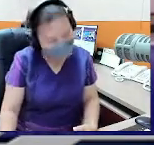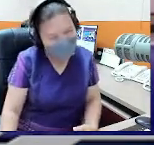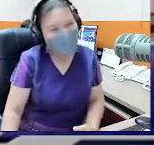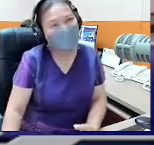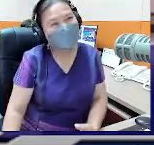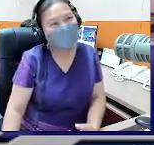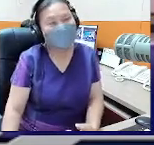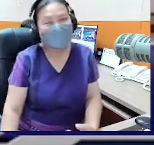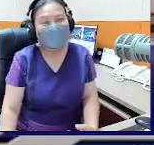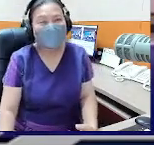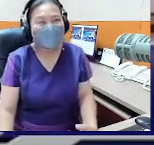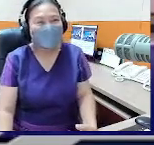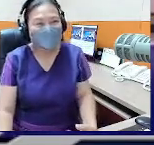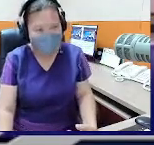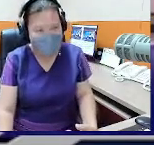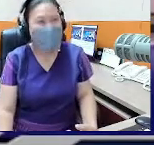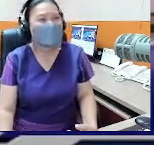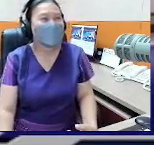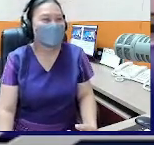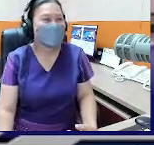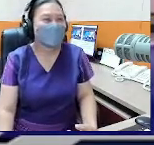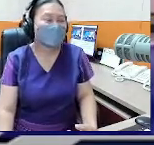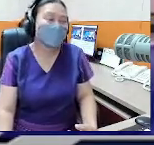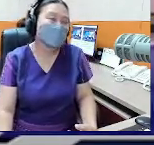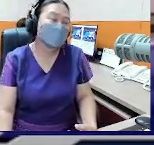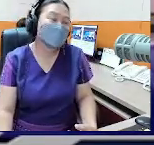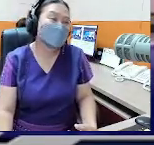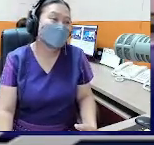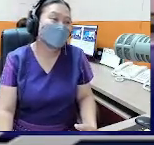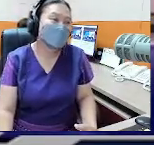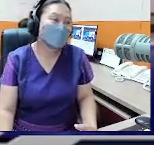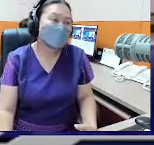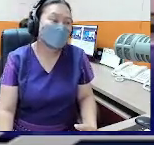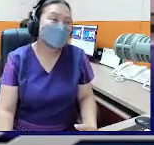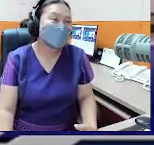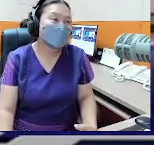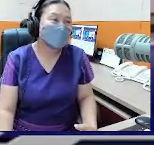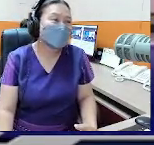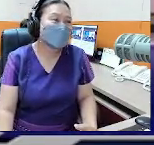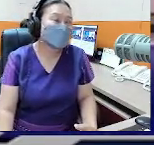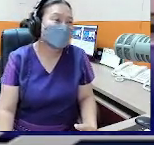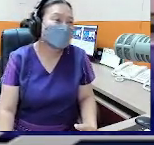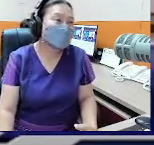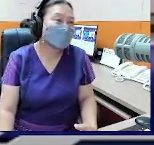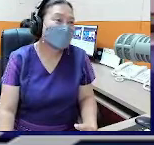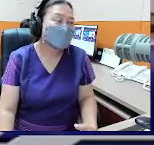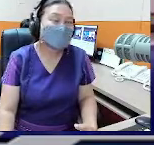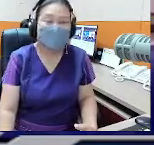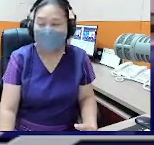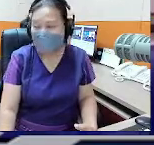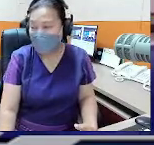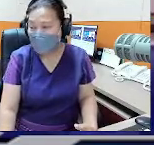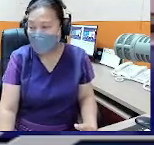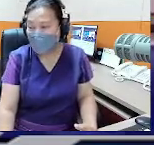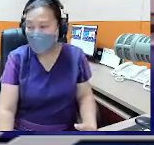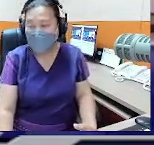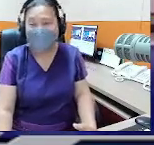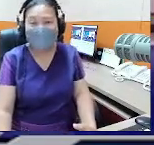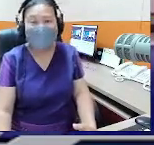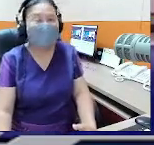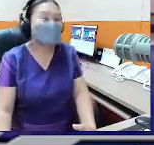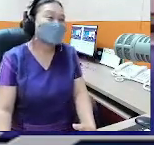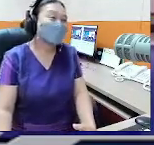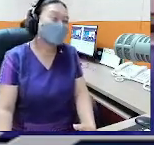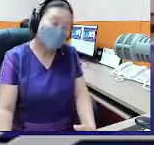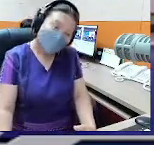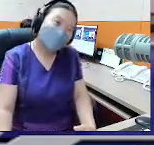คะรวมถึงของที่ครัวด้วยเหมือนกันค่ะ ค่ะรวมถึงผู้ปกครองหรือน้องๆท่านใดนะคะที่กำลังจะหาในเรื่องของแนวท